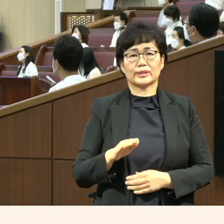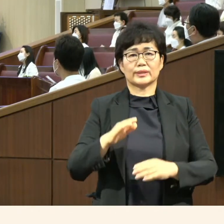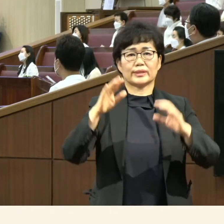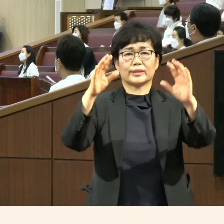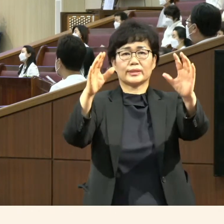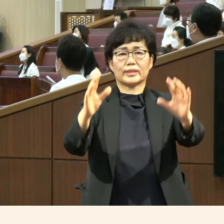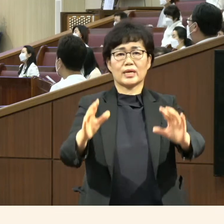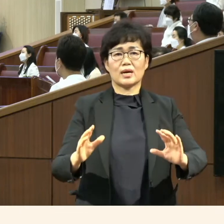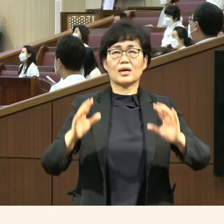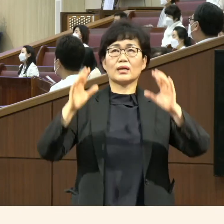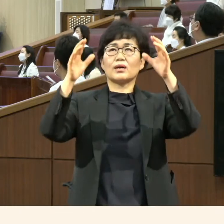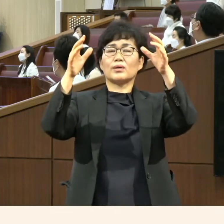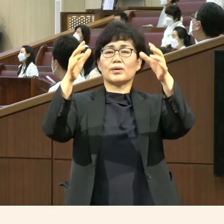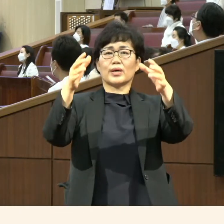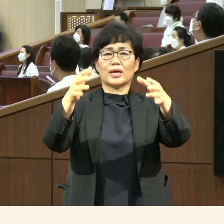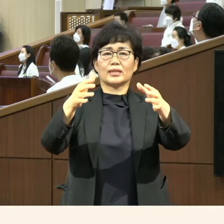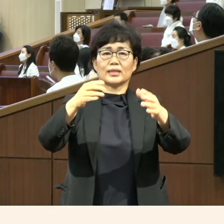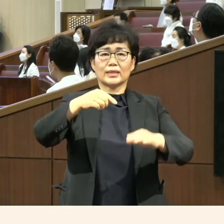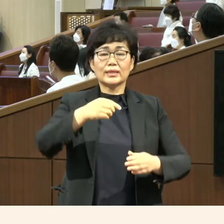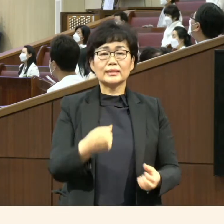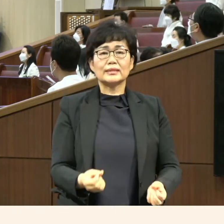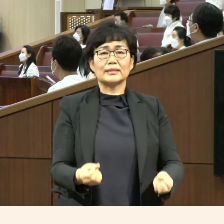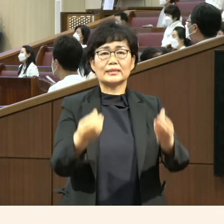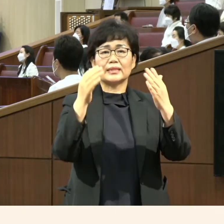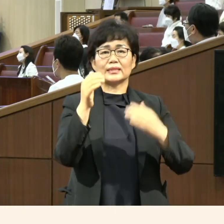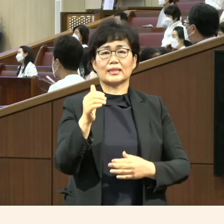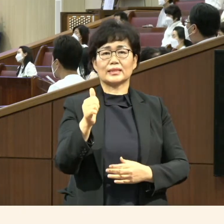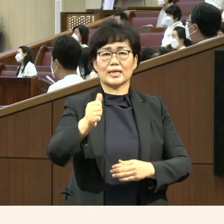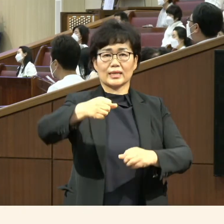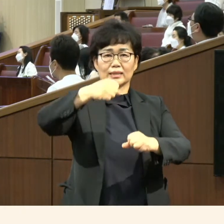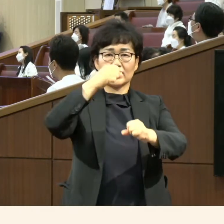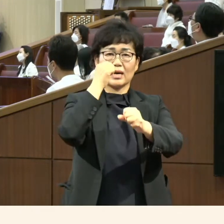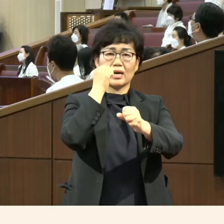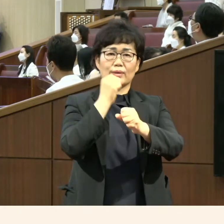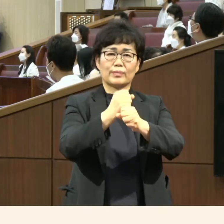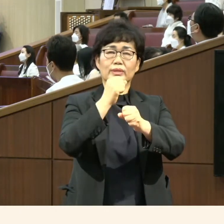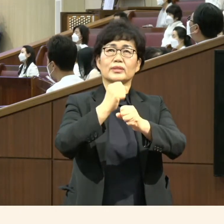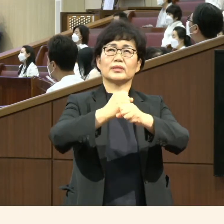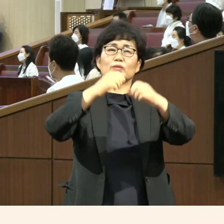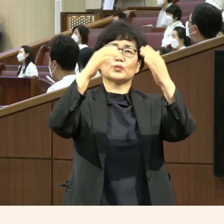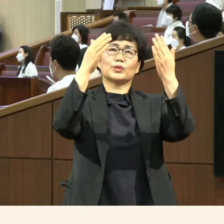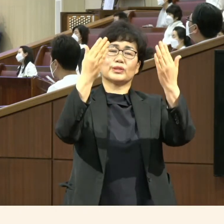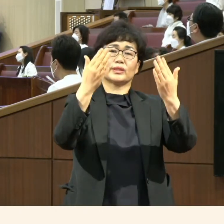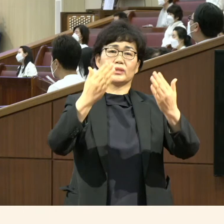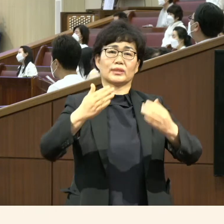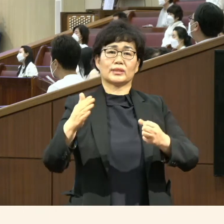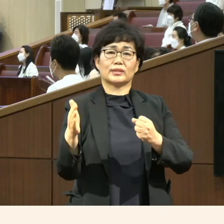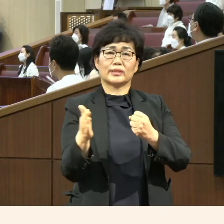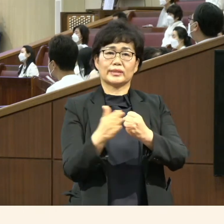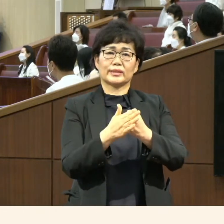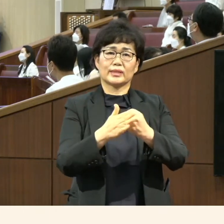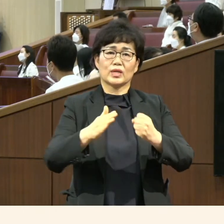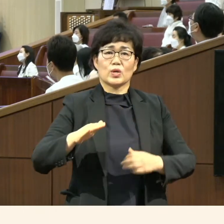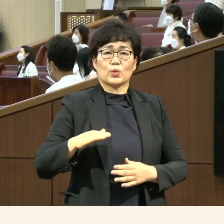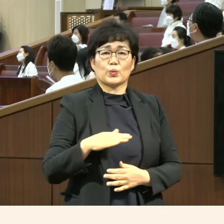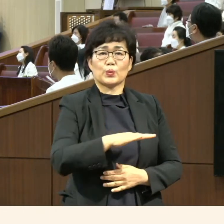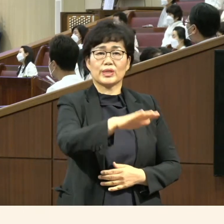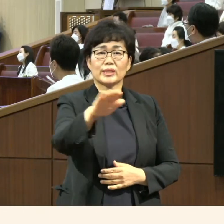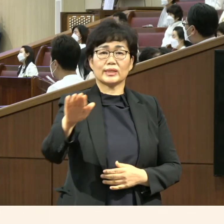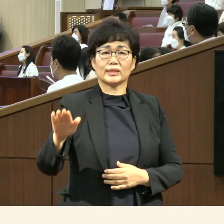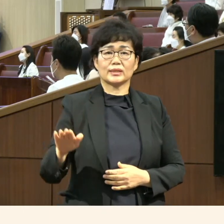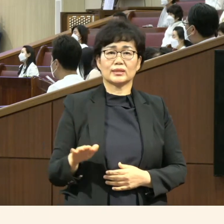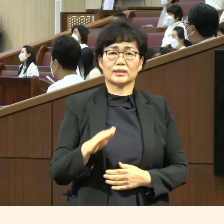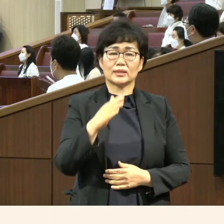우리들을 돌아와 제사장 삼아 주셨으니